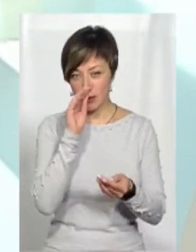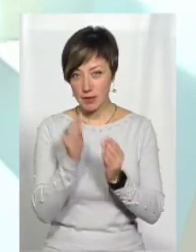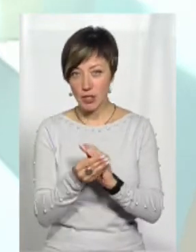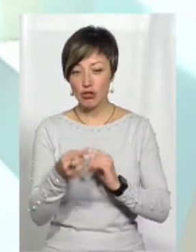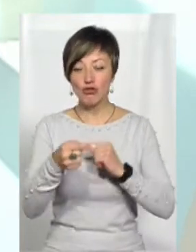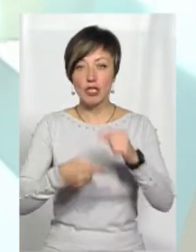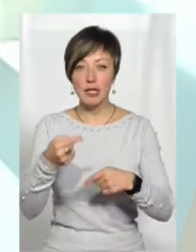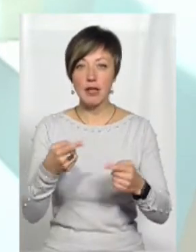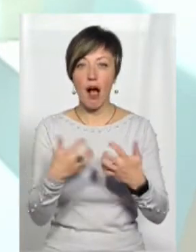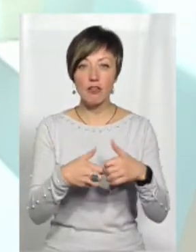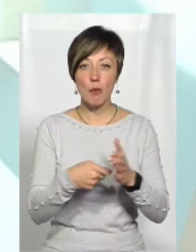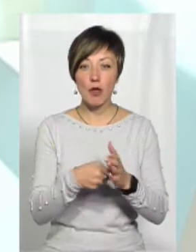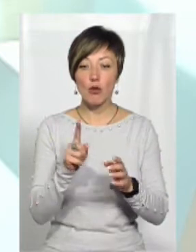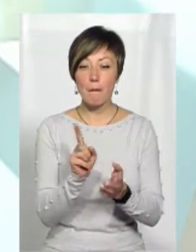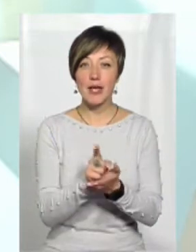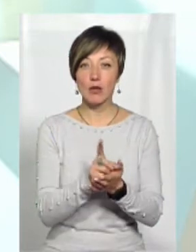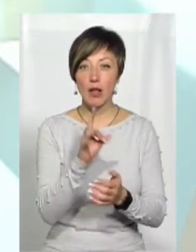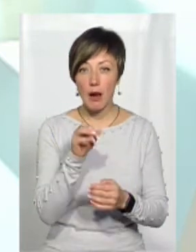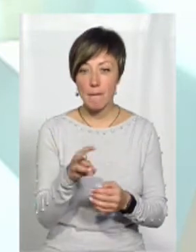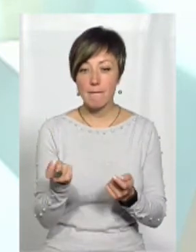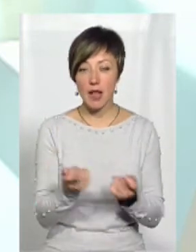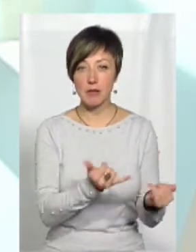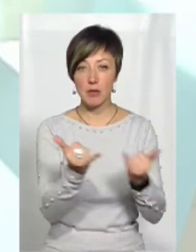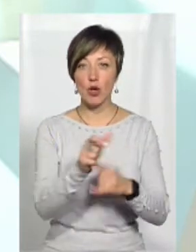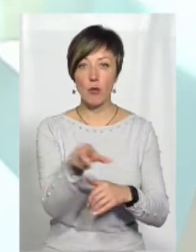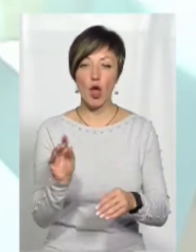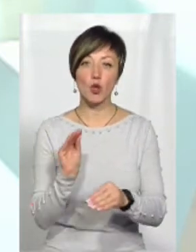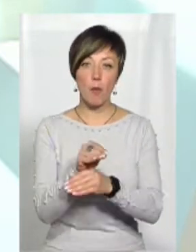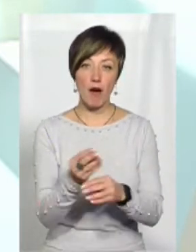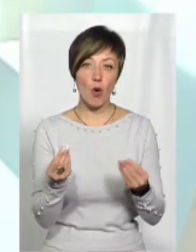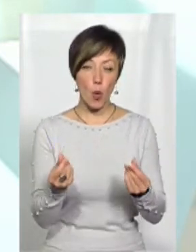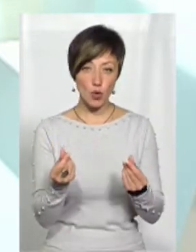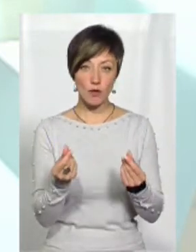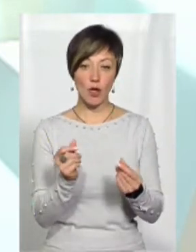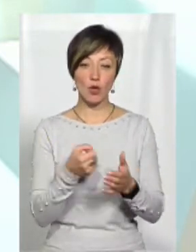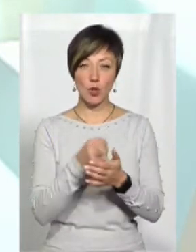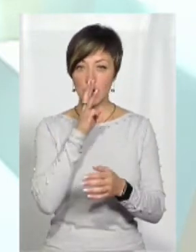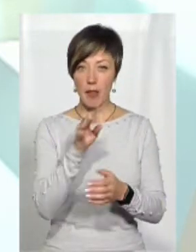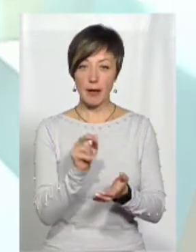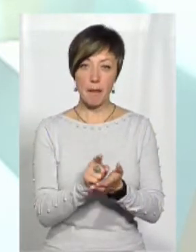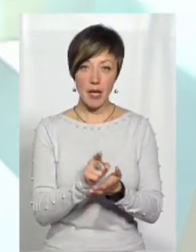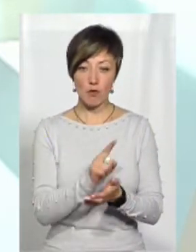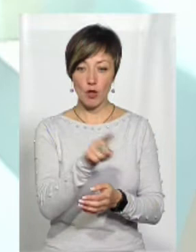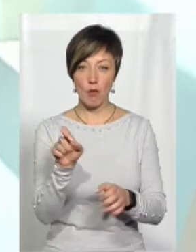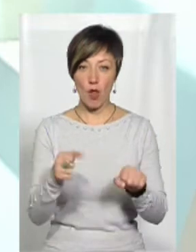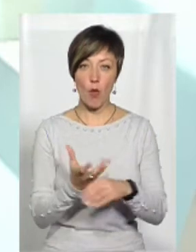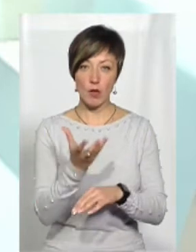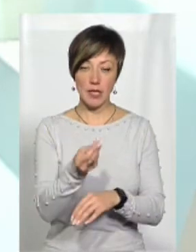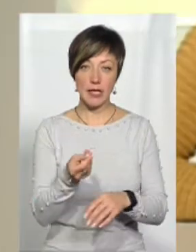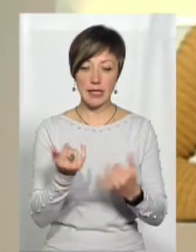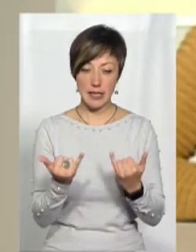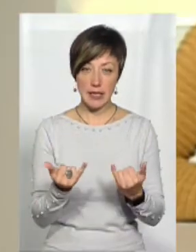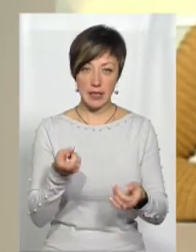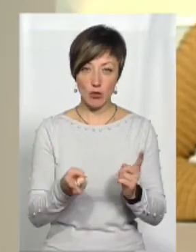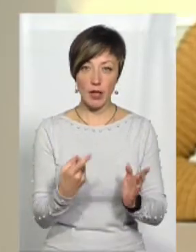касові апарати, щоб потім пенсіонерам і малозабезпеченим громадянам додати коштів до їхніх зарплат і пенсій, щоб вони могли оплатити